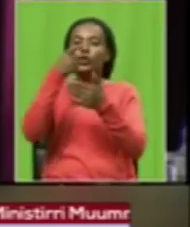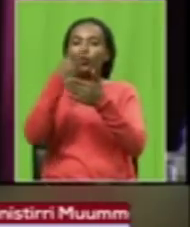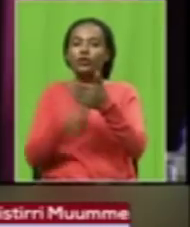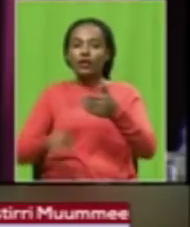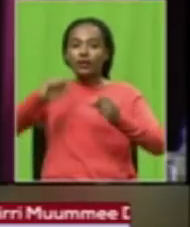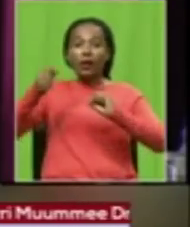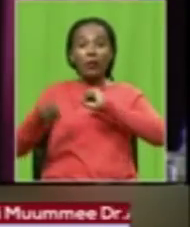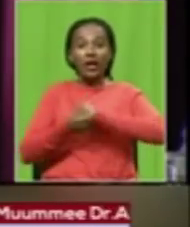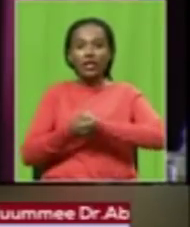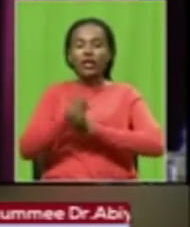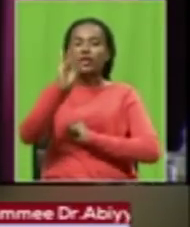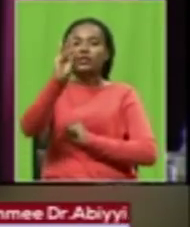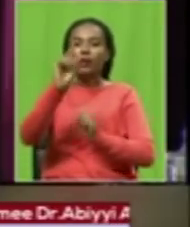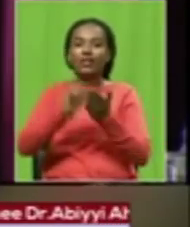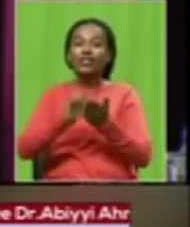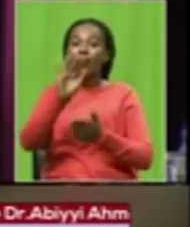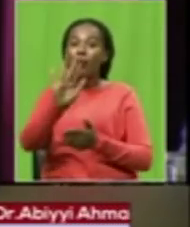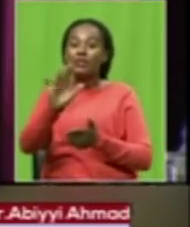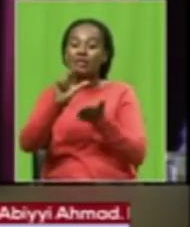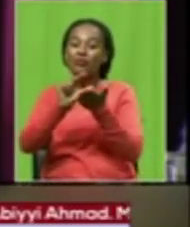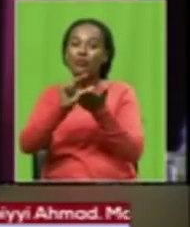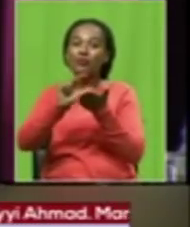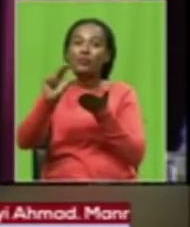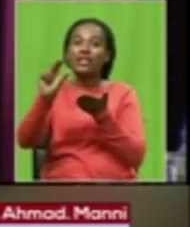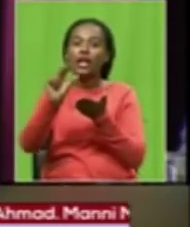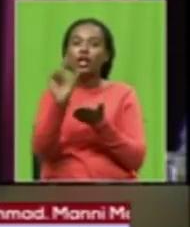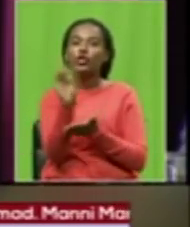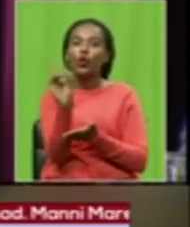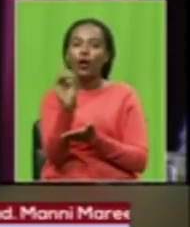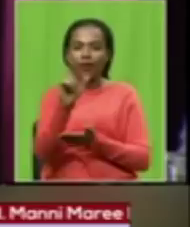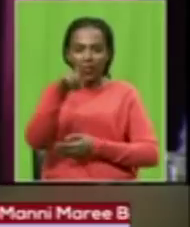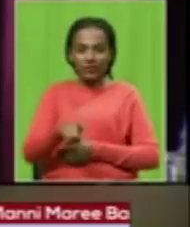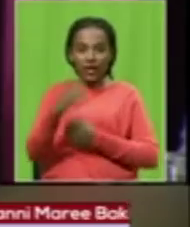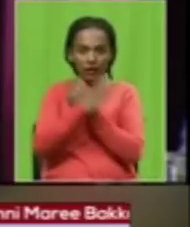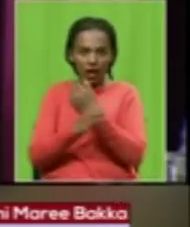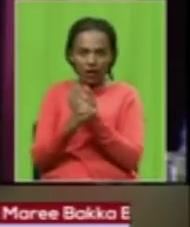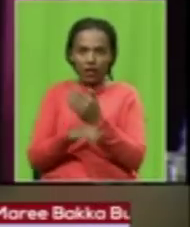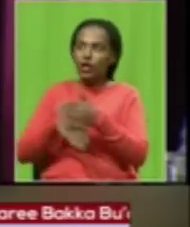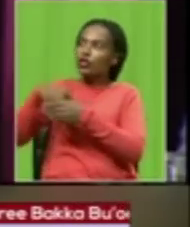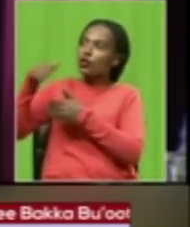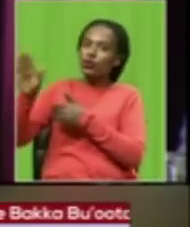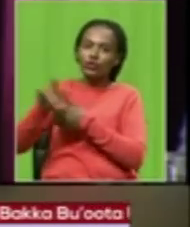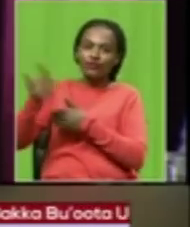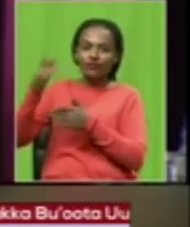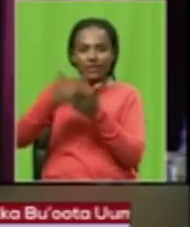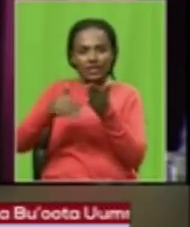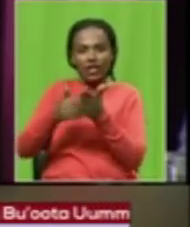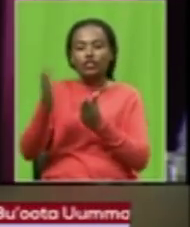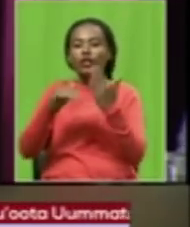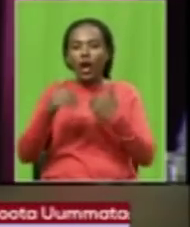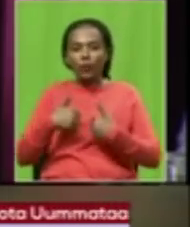gurguddoo eegalamaniyyuu xumursiisuuf doolaara biiliyoona 7.5 gaafata. Biyyi sharafni alaa na barbaachisa